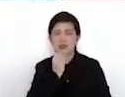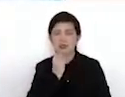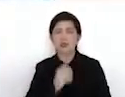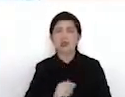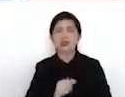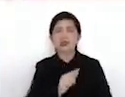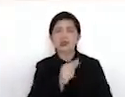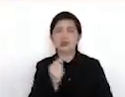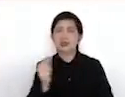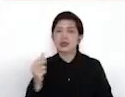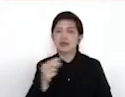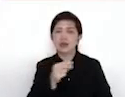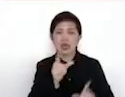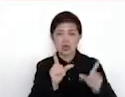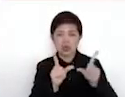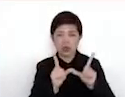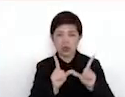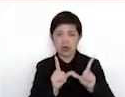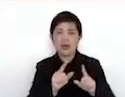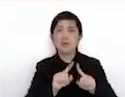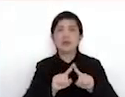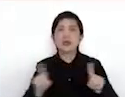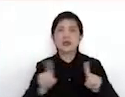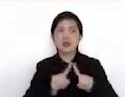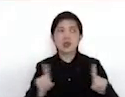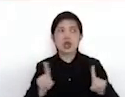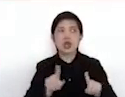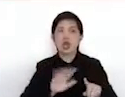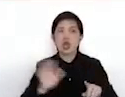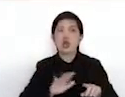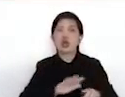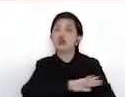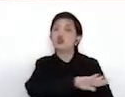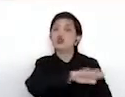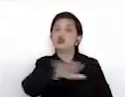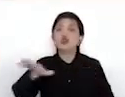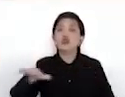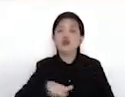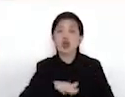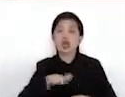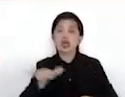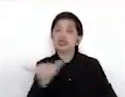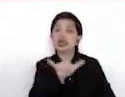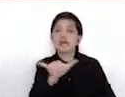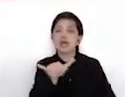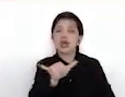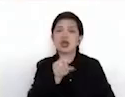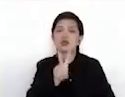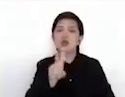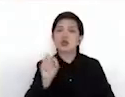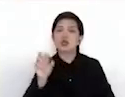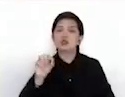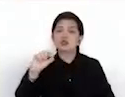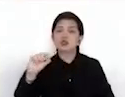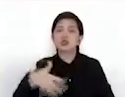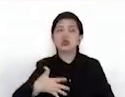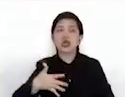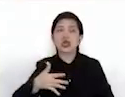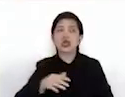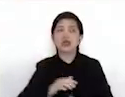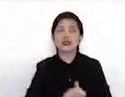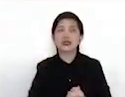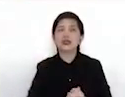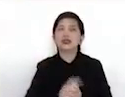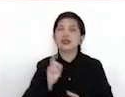RW kan berbeda-beda kebutuhannya jadi tidak berarti sama rata semuanya ee r00 juta ya tapi ini sebetulnyaa